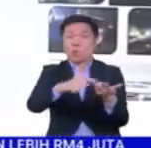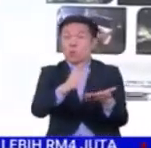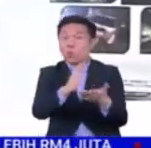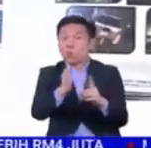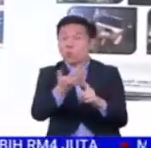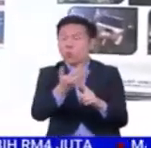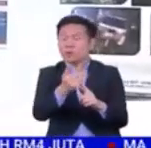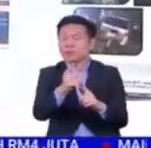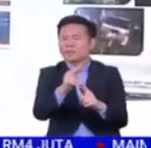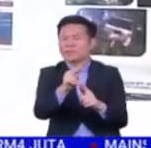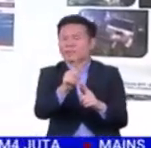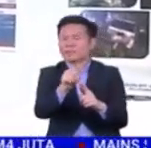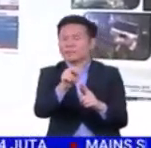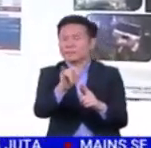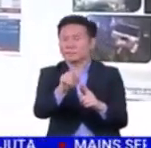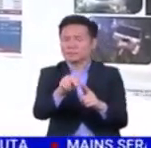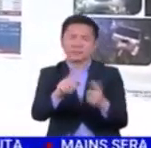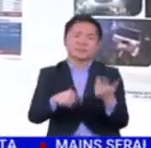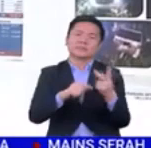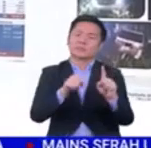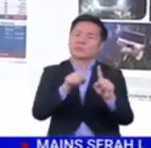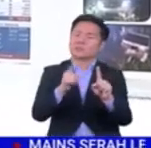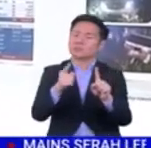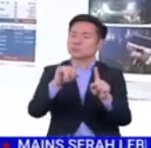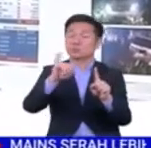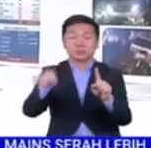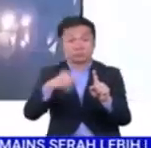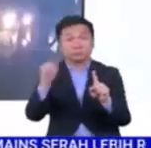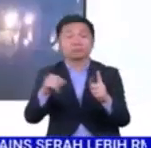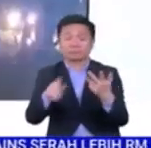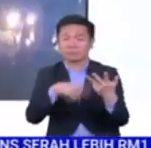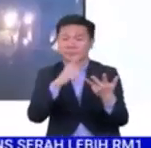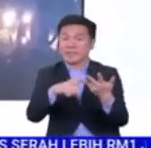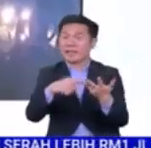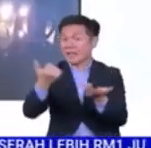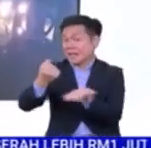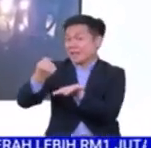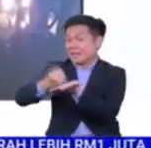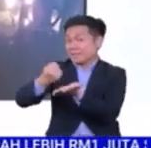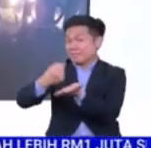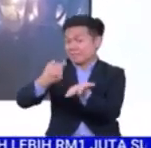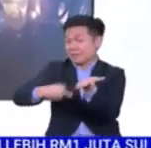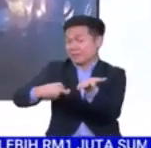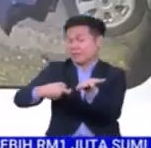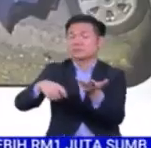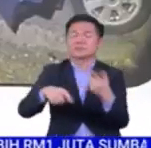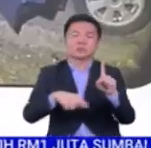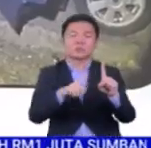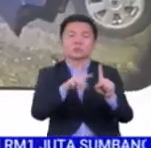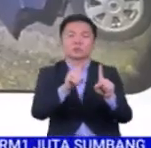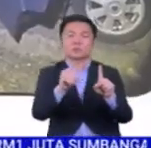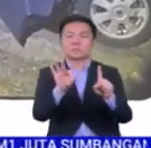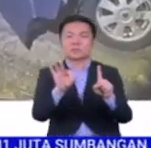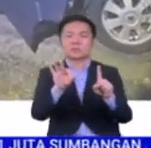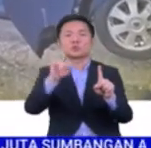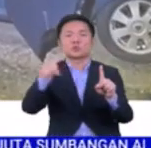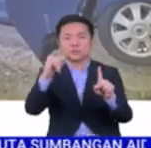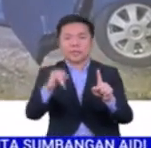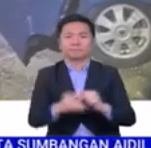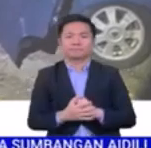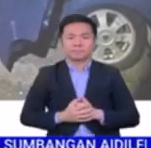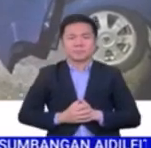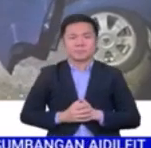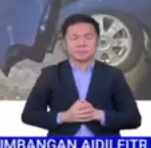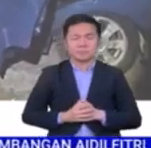pemeriksaan beli sesuatu populer 17 juta lengket serta custom satu pop 2009 juta gen